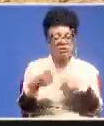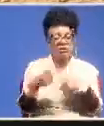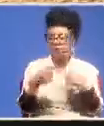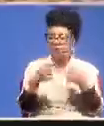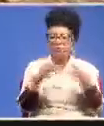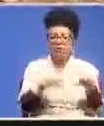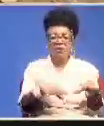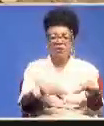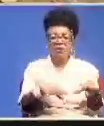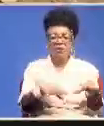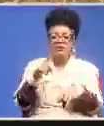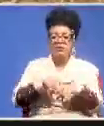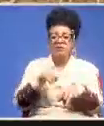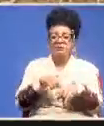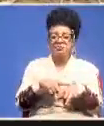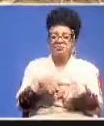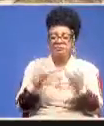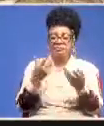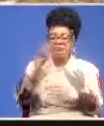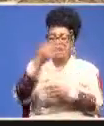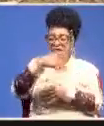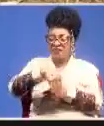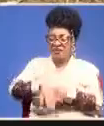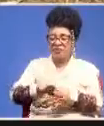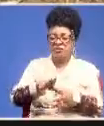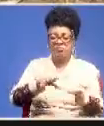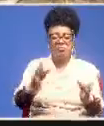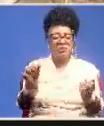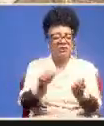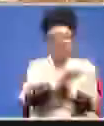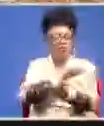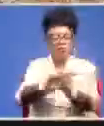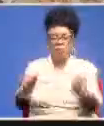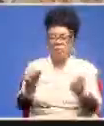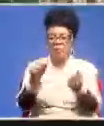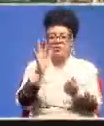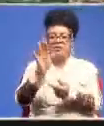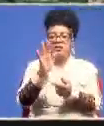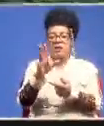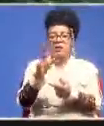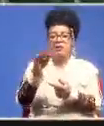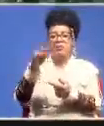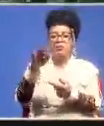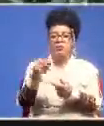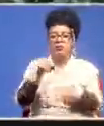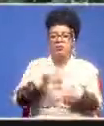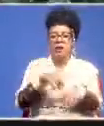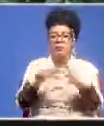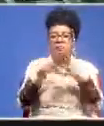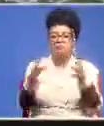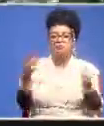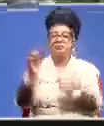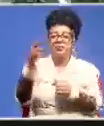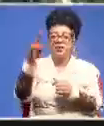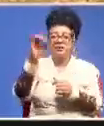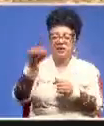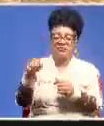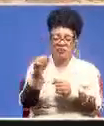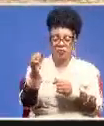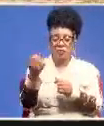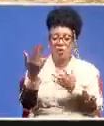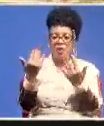hasara baada ya mashamba yao kushambuliwa na ndovu waliotoroka katika mbuga ya Tsavo usiku wa kuamkia leo.